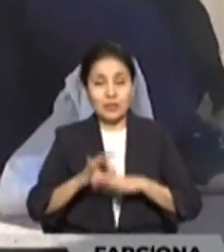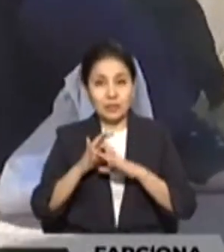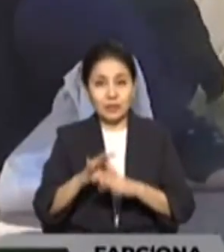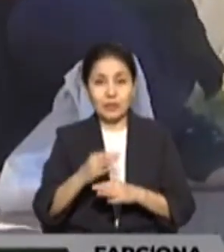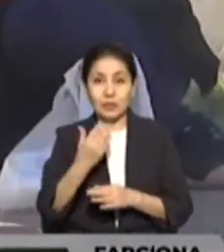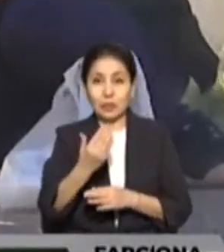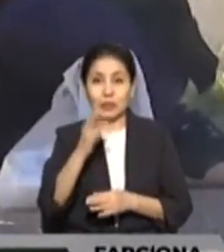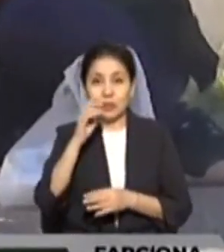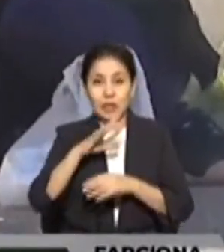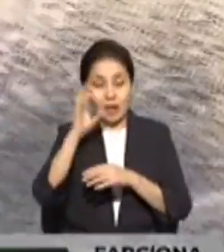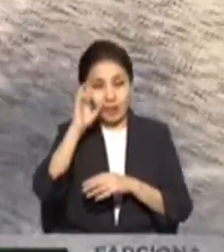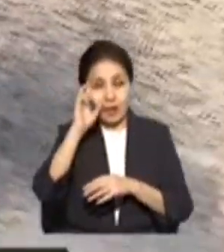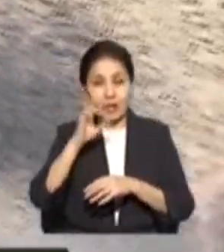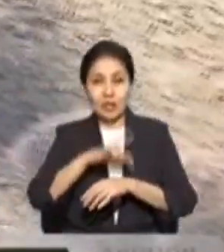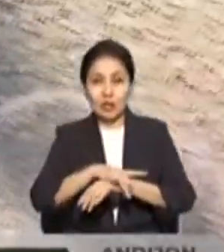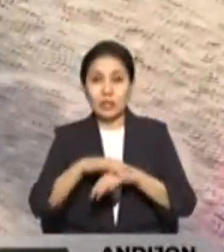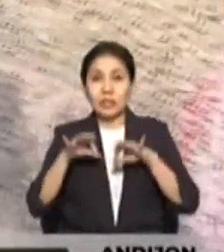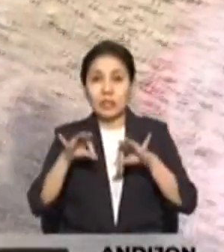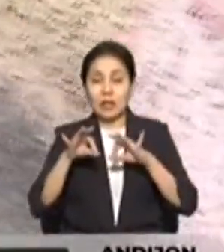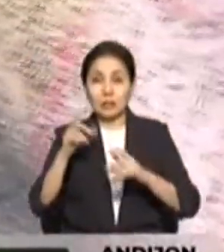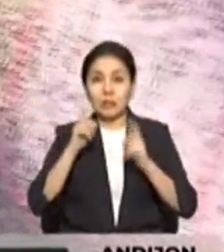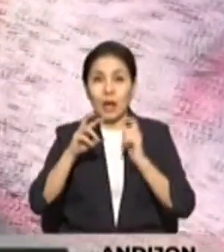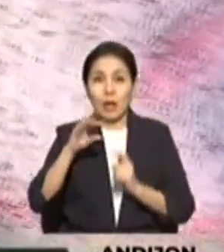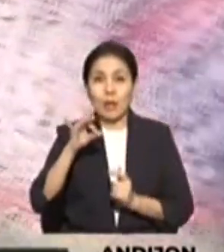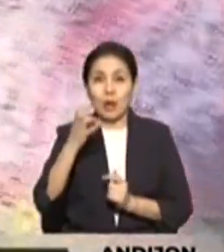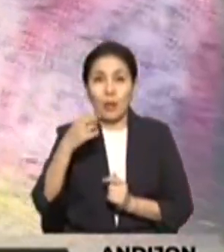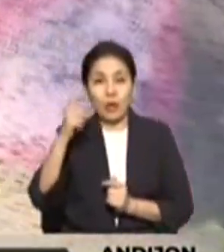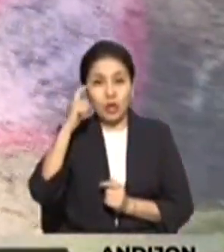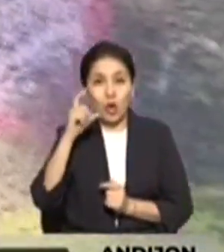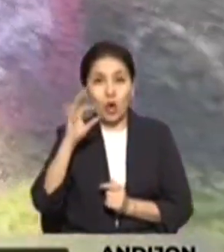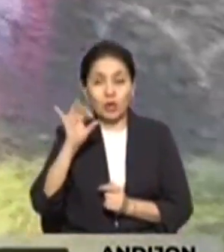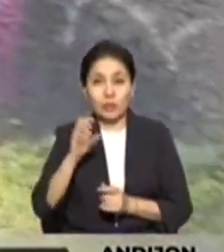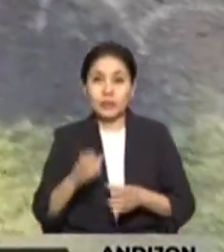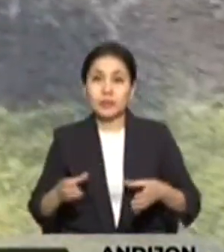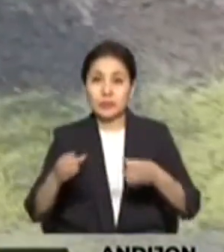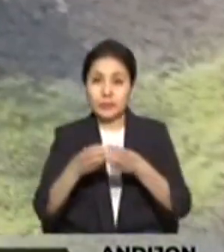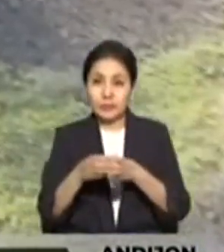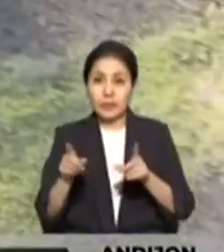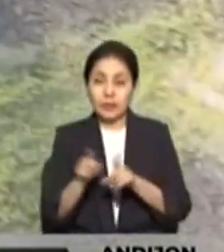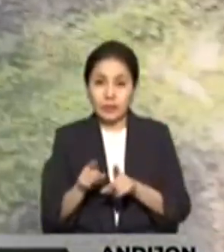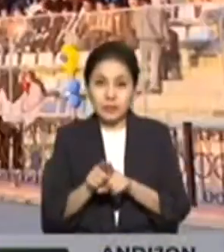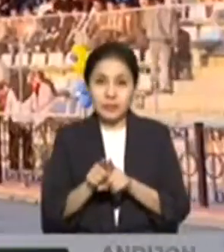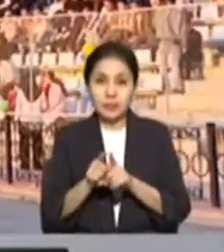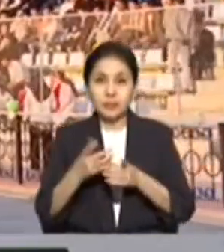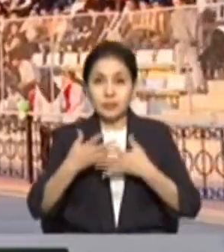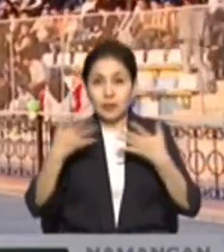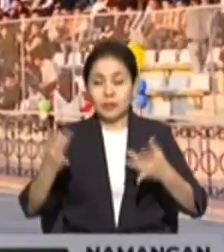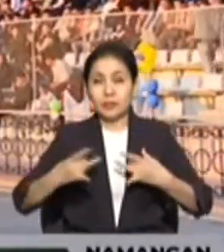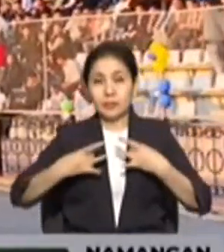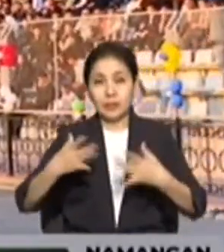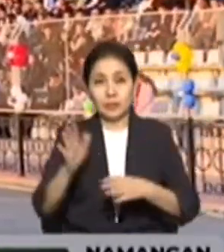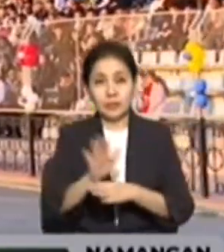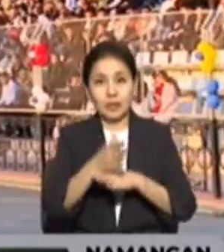Jumladan Toshkent Davlat transport universitetida ham Mirobod tuman hokimligi va bir necha tashkilotlar hamkorligida katta Navroz